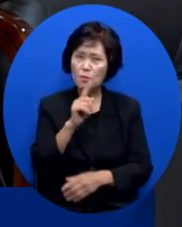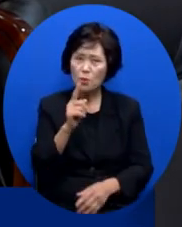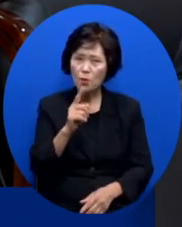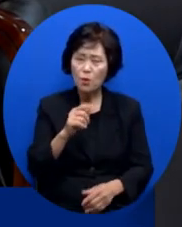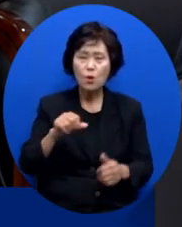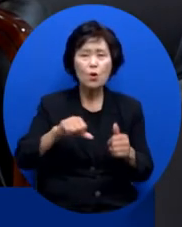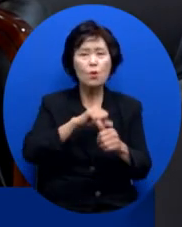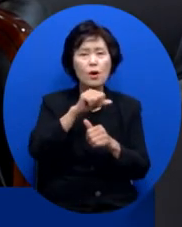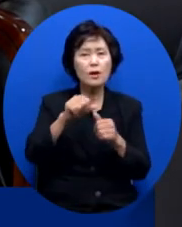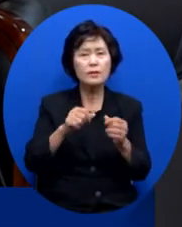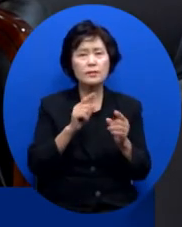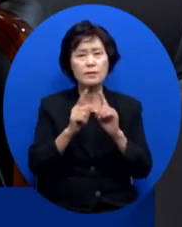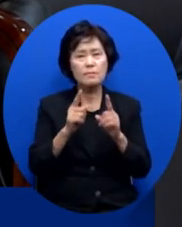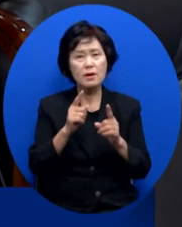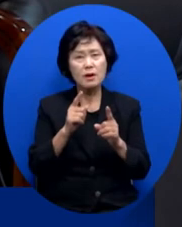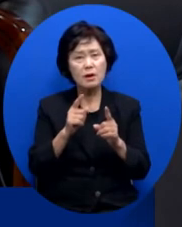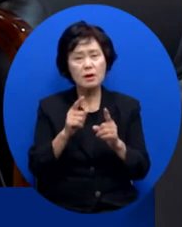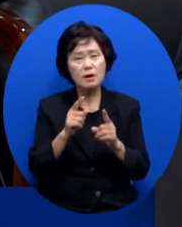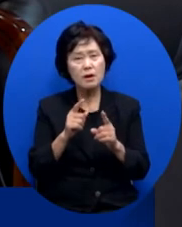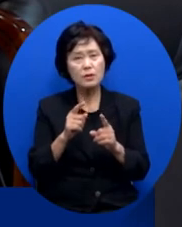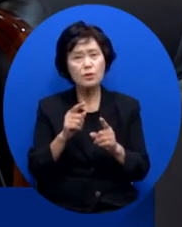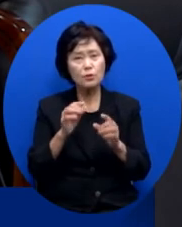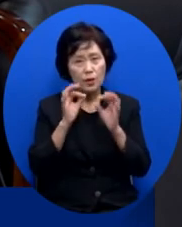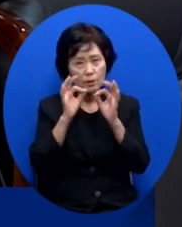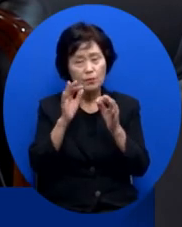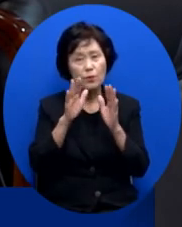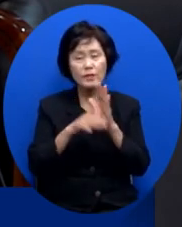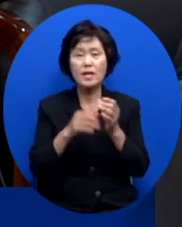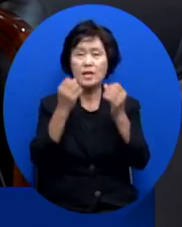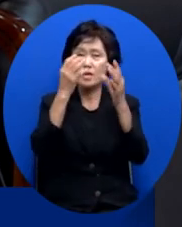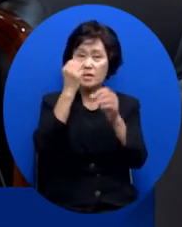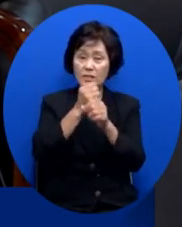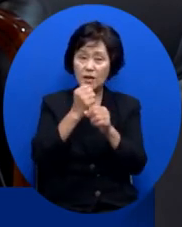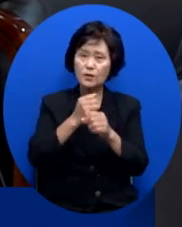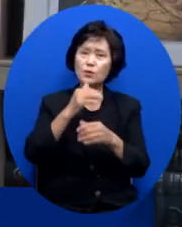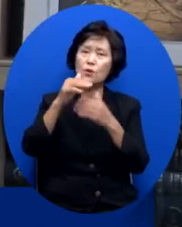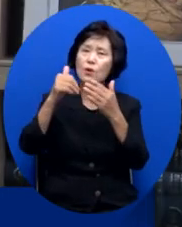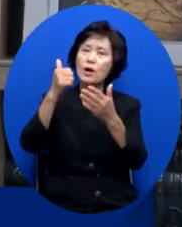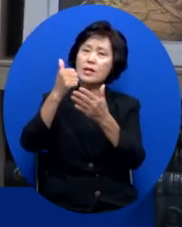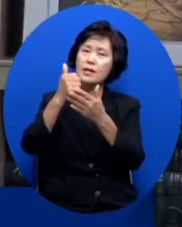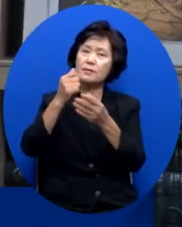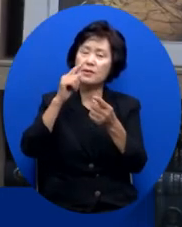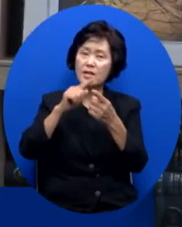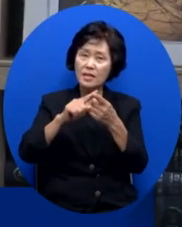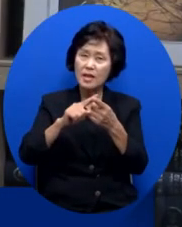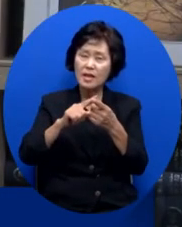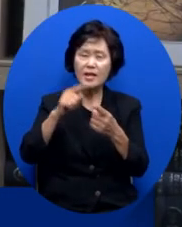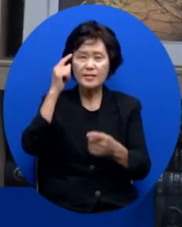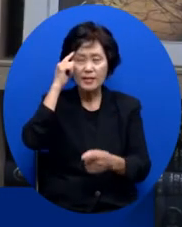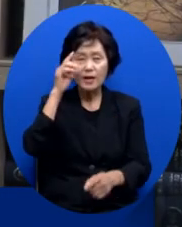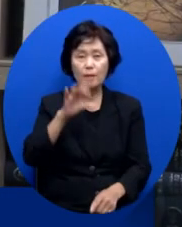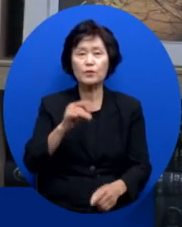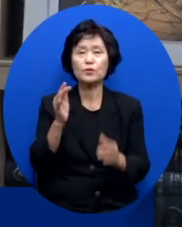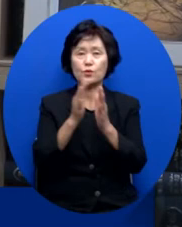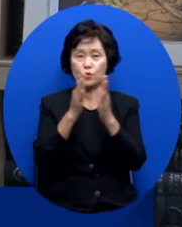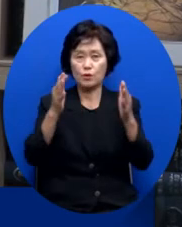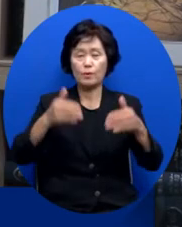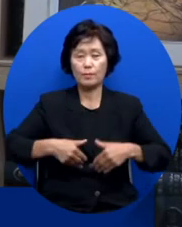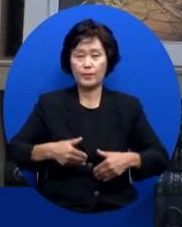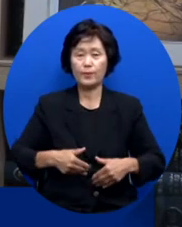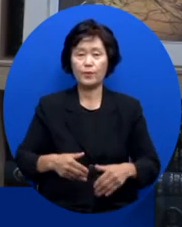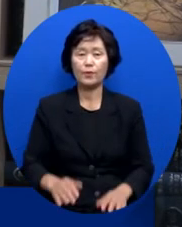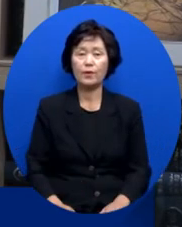때 저희 것 시작은 창조주 하나님 에서 출발해야 한다고 그러니까 이런 개념이 성경적인 개념이라면